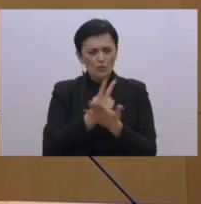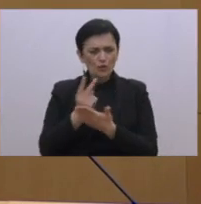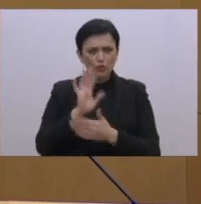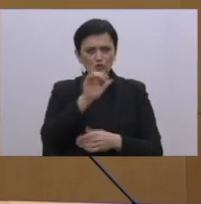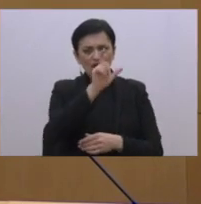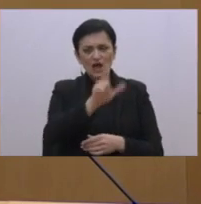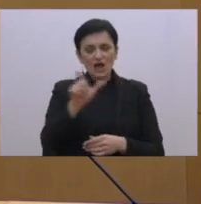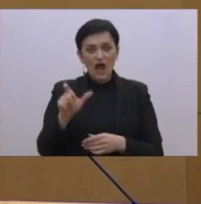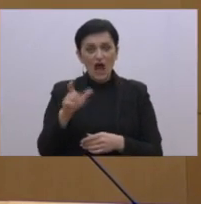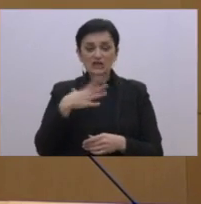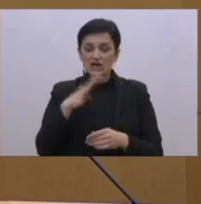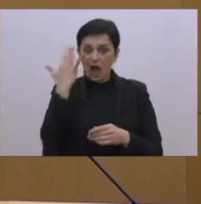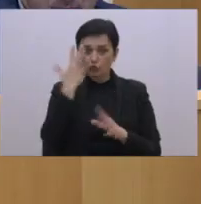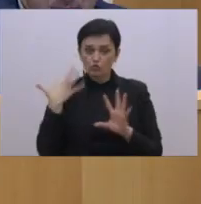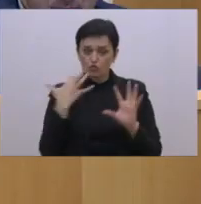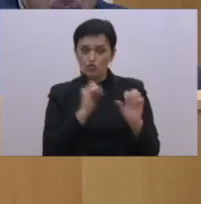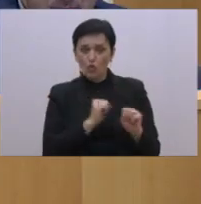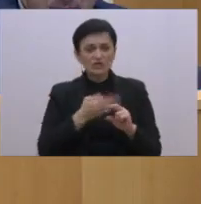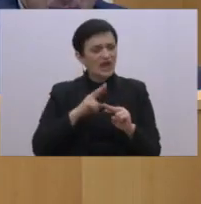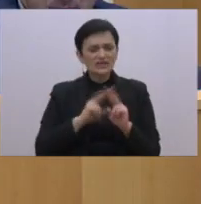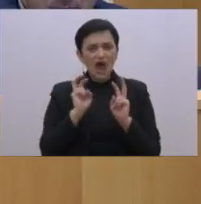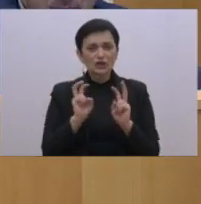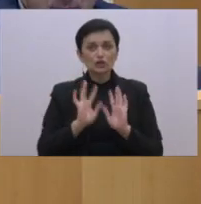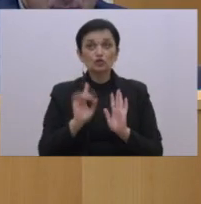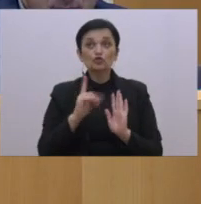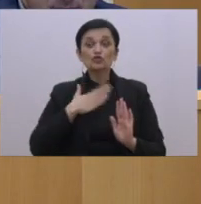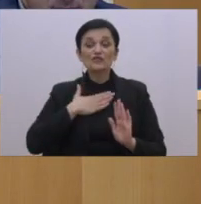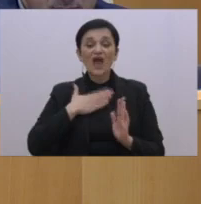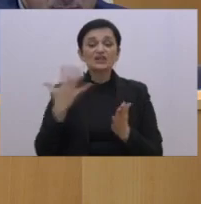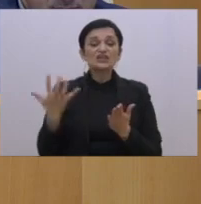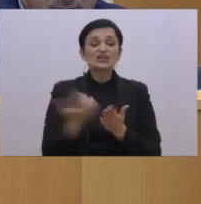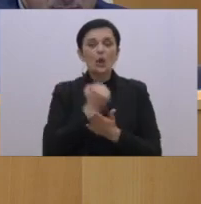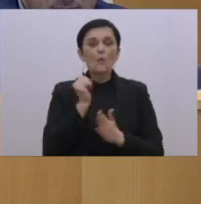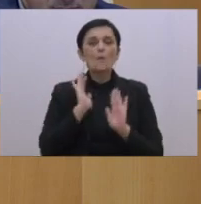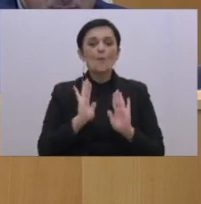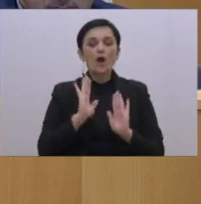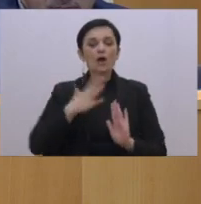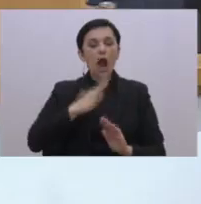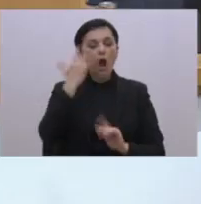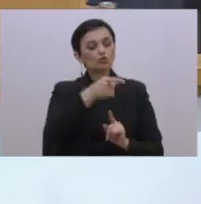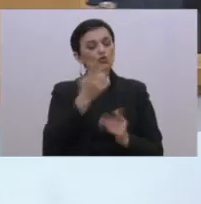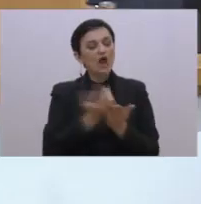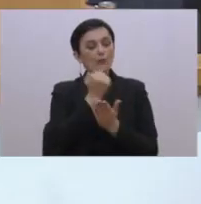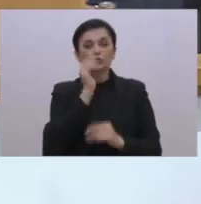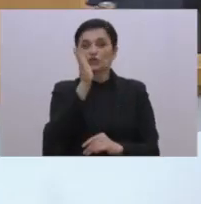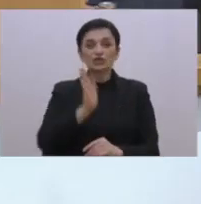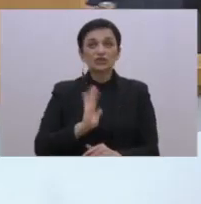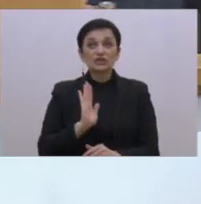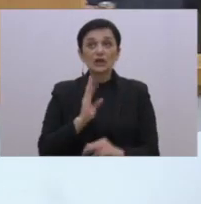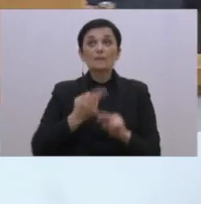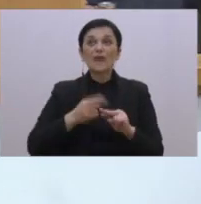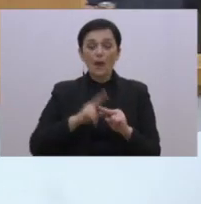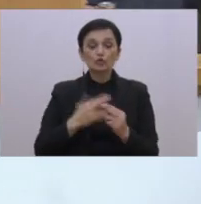ხალხი მხარს ქართულ ოცნებას უჭერს, ეს არ ნიშნავს, რომ ჩვენი გამარჯვება მარტო ქართული ოცნების გამარჯვება იქნება.